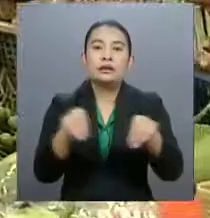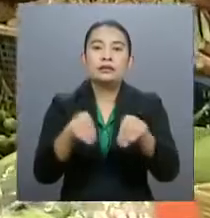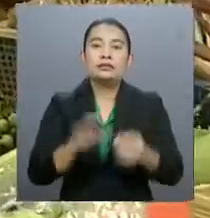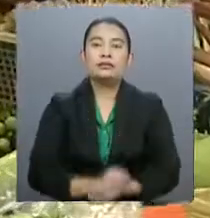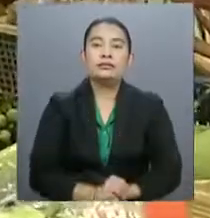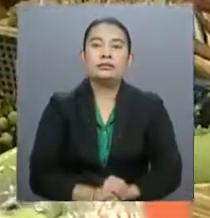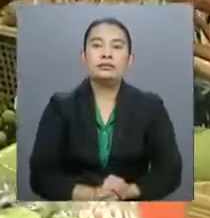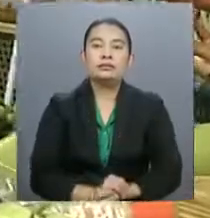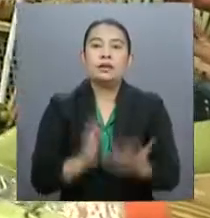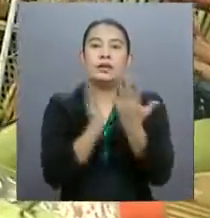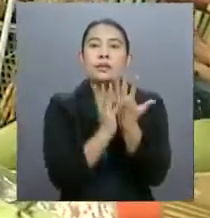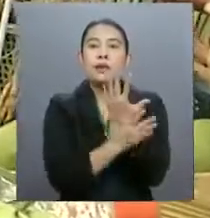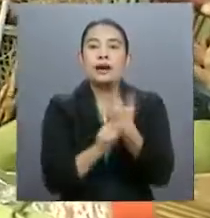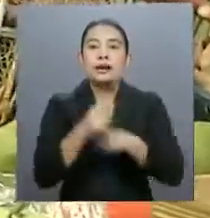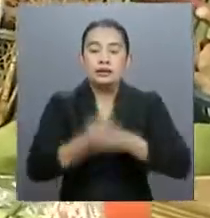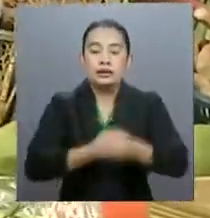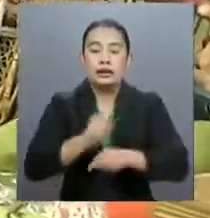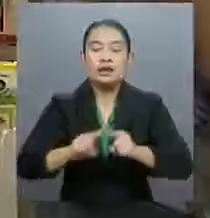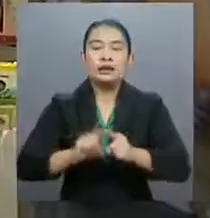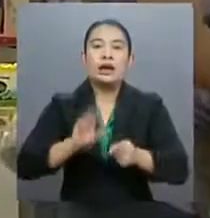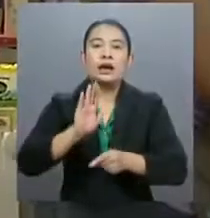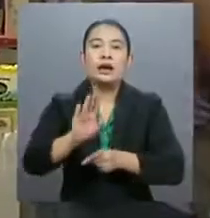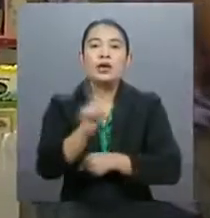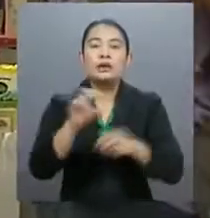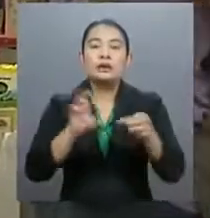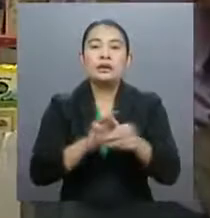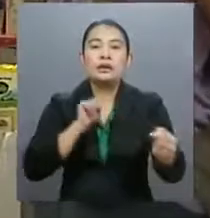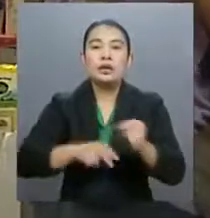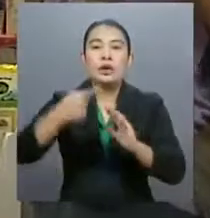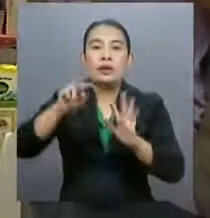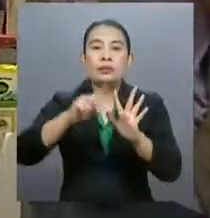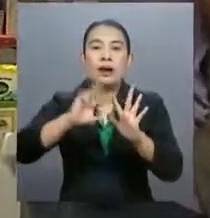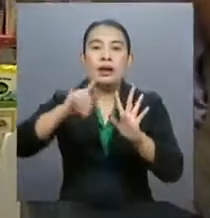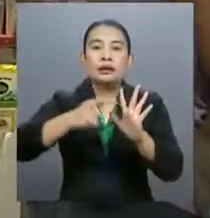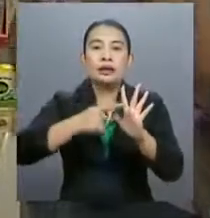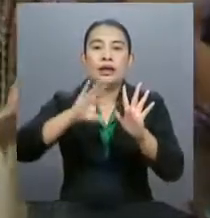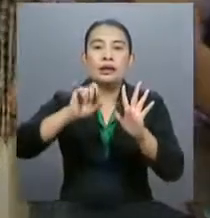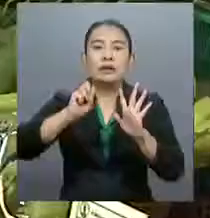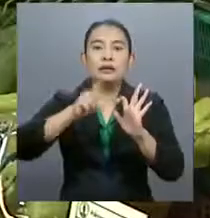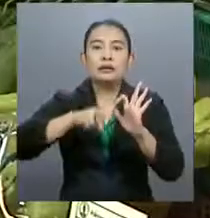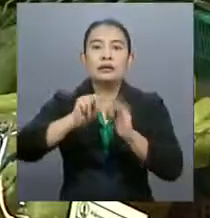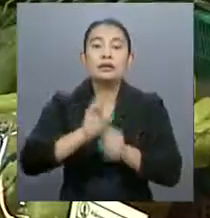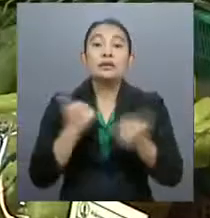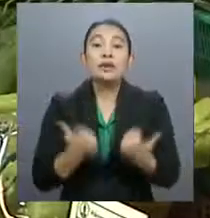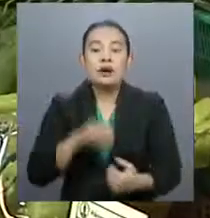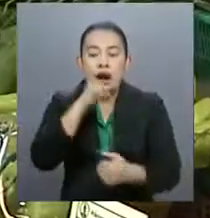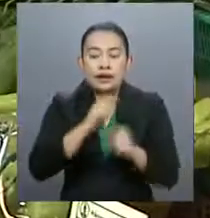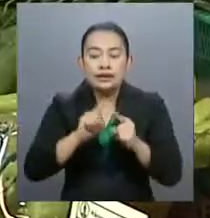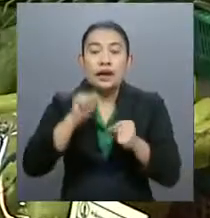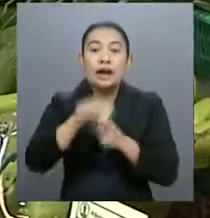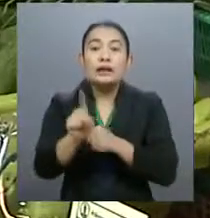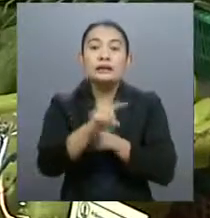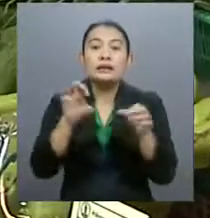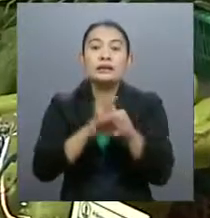ผักบางส่วนในตลาดสดย่านประชาชื่นบอกว่าขณะนี้ราคาแตงกวาปรับราคาขึ้นจากกิโลกรัมละ30บาทขึ้น